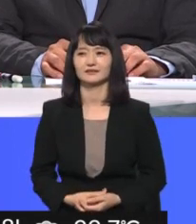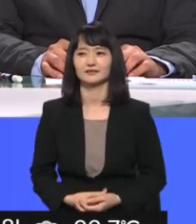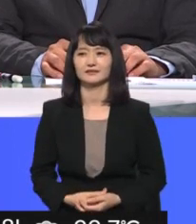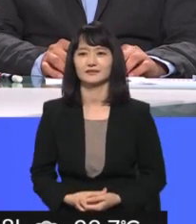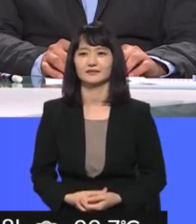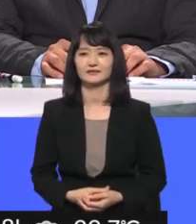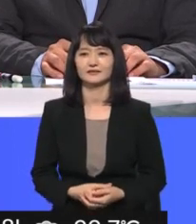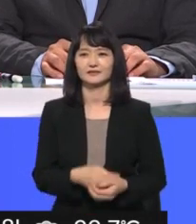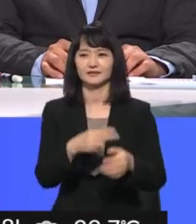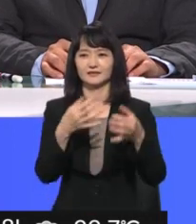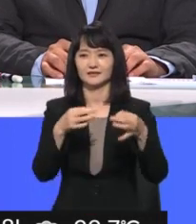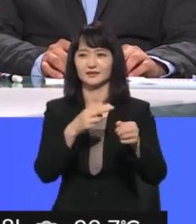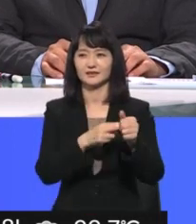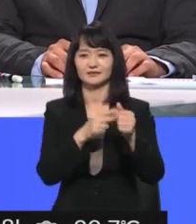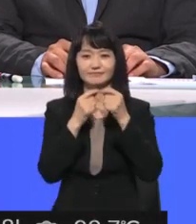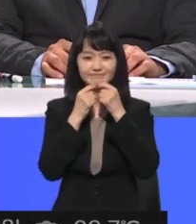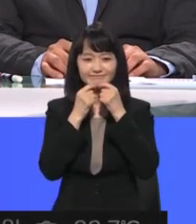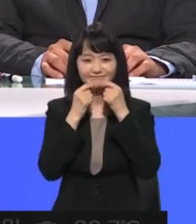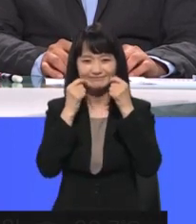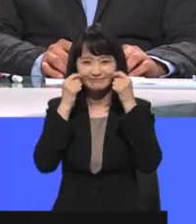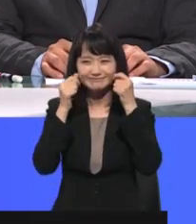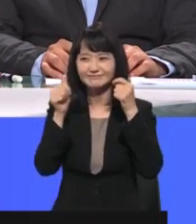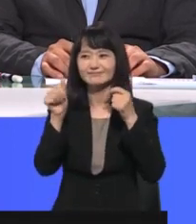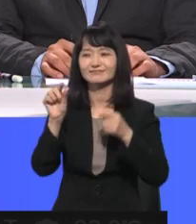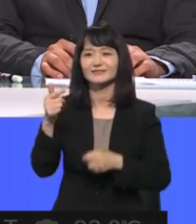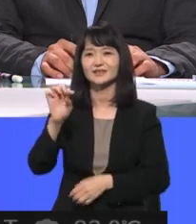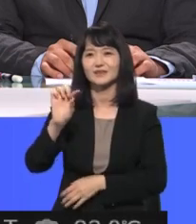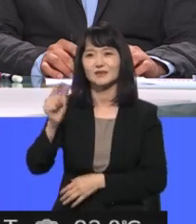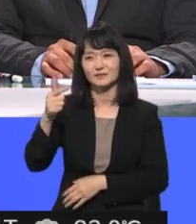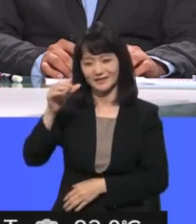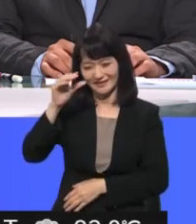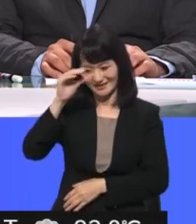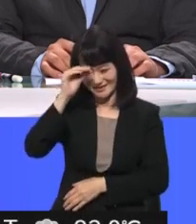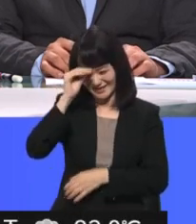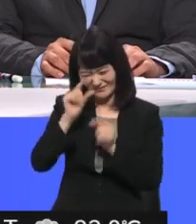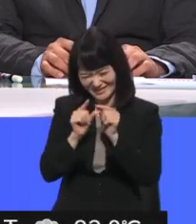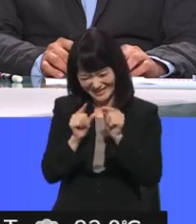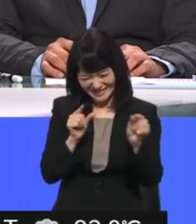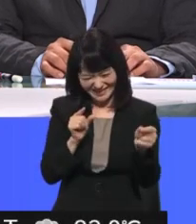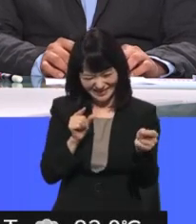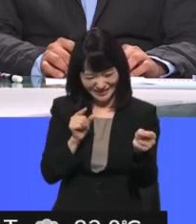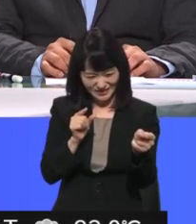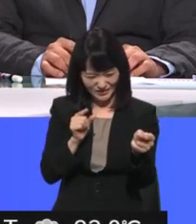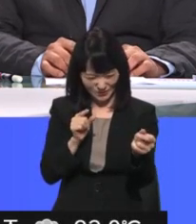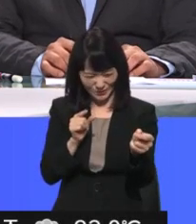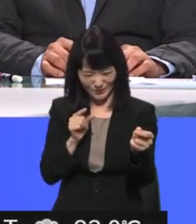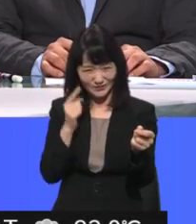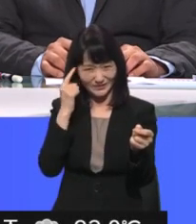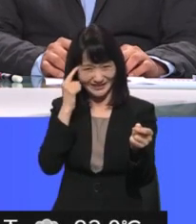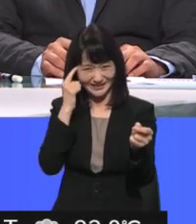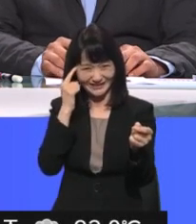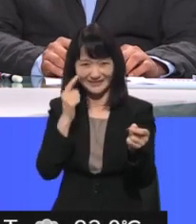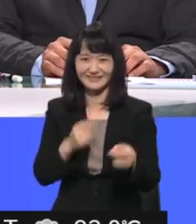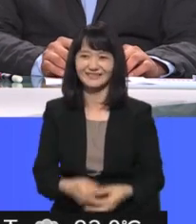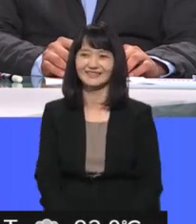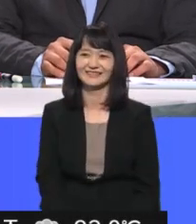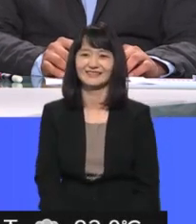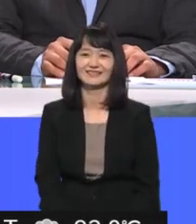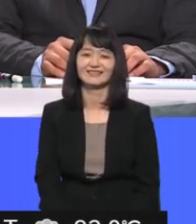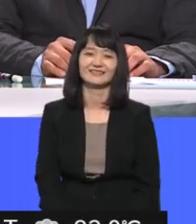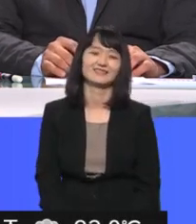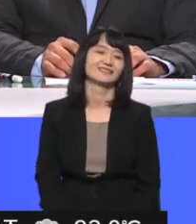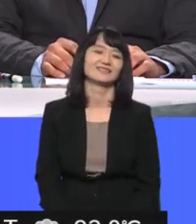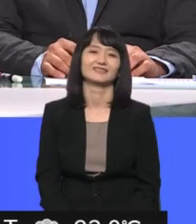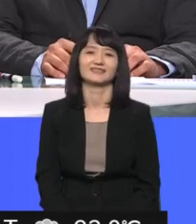닮았다는 의견도 지구방위대 님이 주셨는데 극수 숙연 입니다 4 무한 그런데 회합해서 세계인